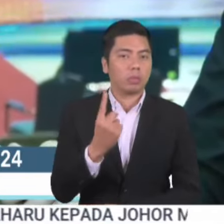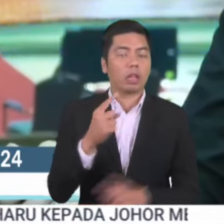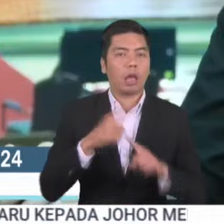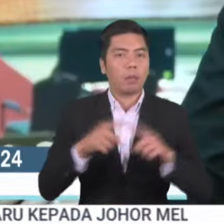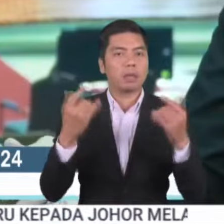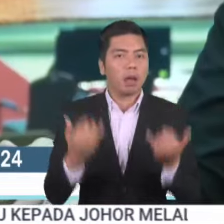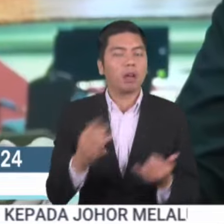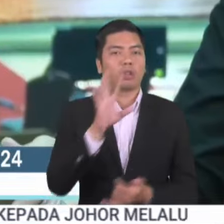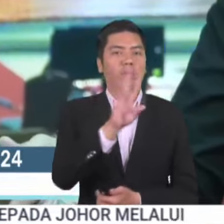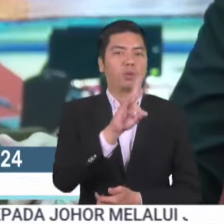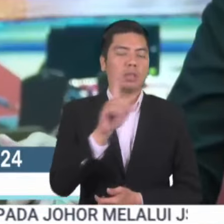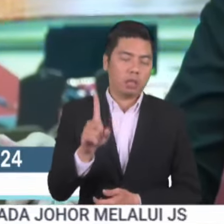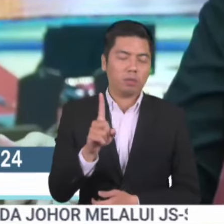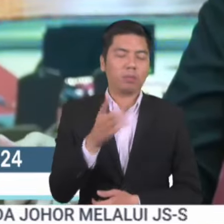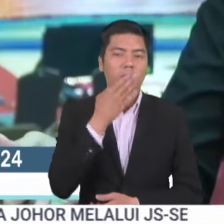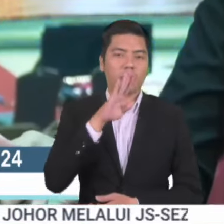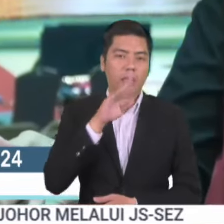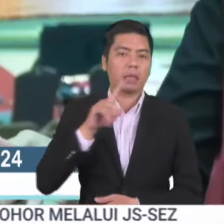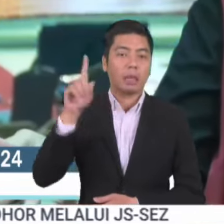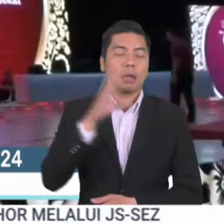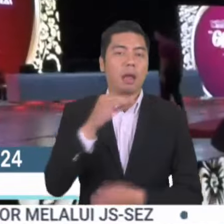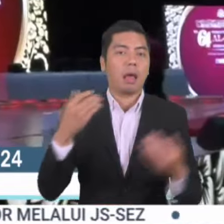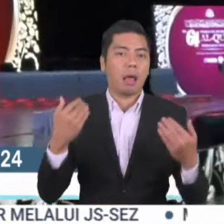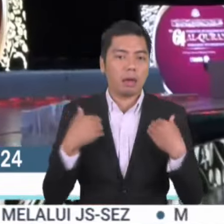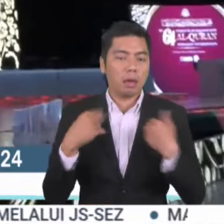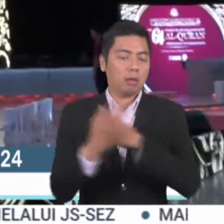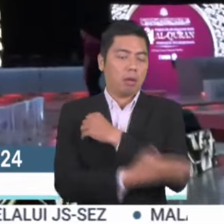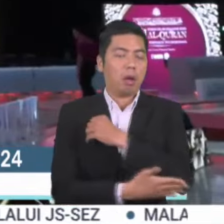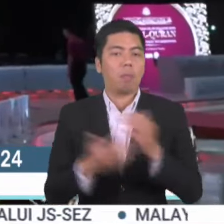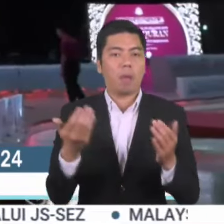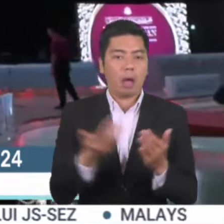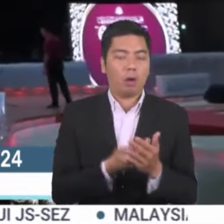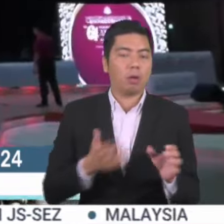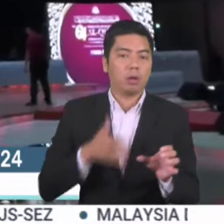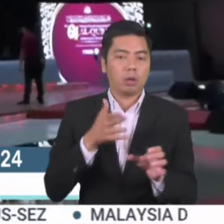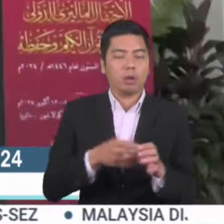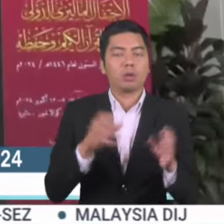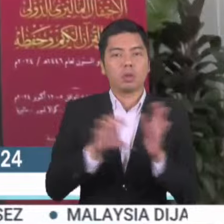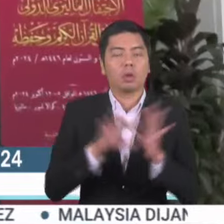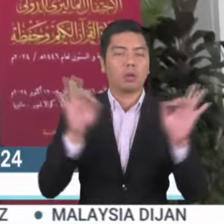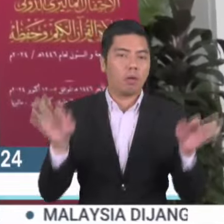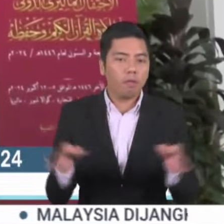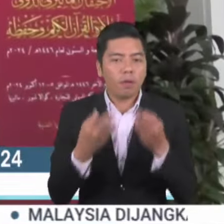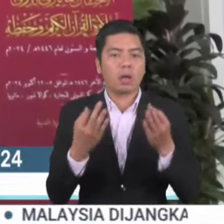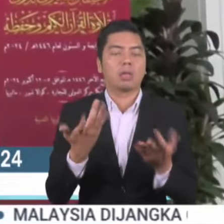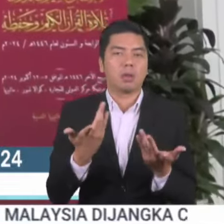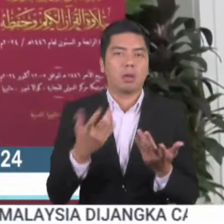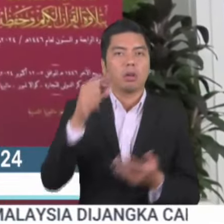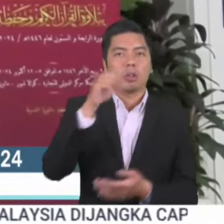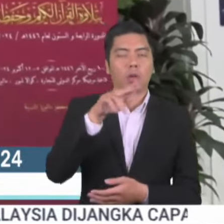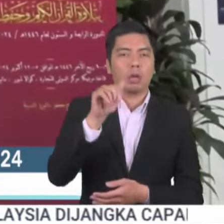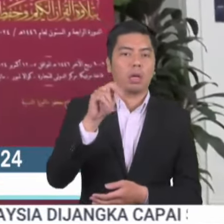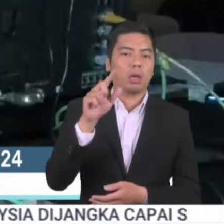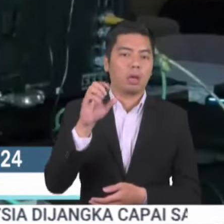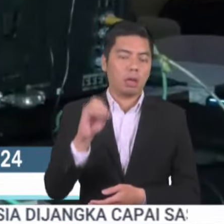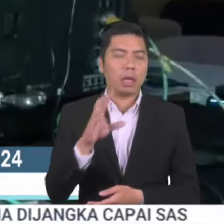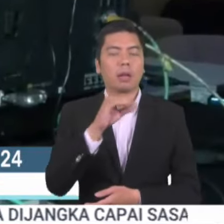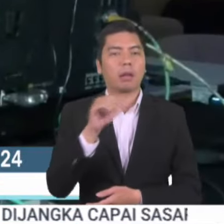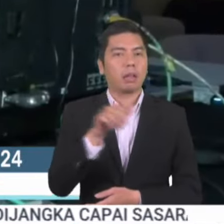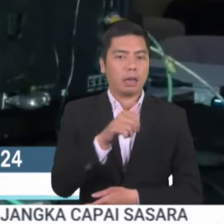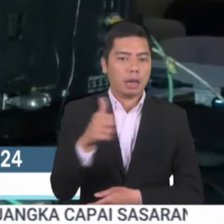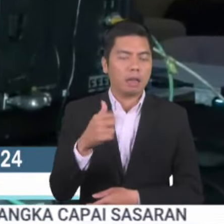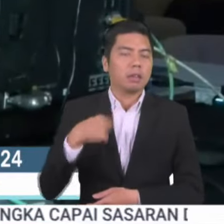tahun ini 71, dan terdapat juga negara-negara baru yang menyertai seperti Angola, France, Guyana, Montenegro. Jadi